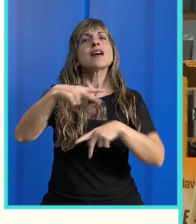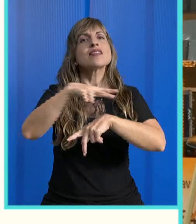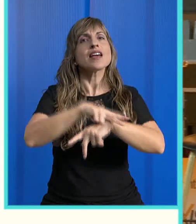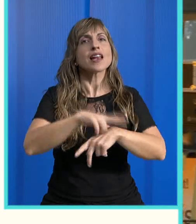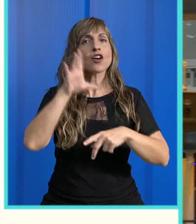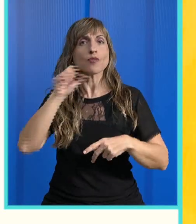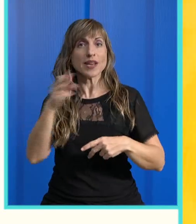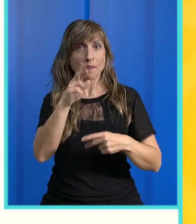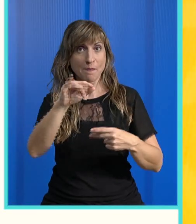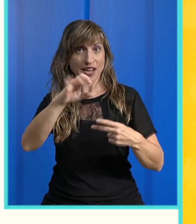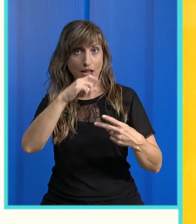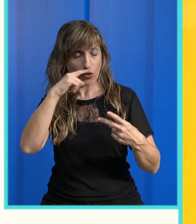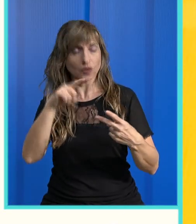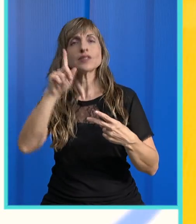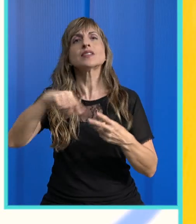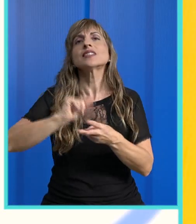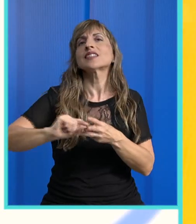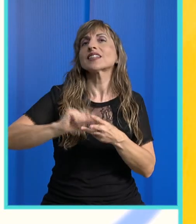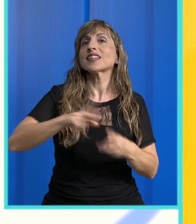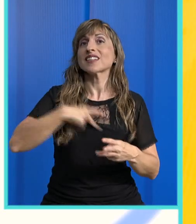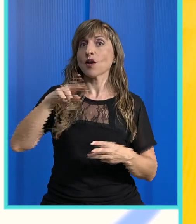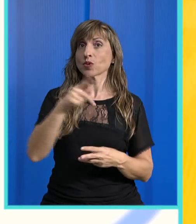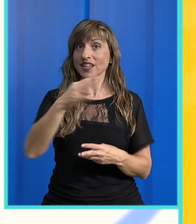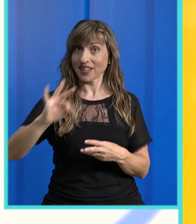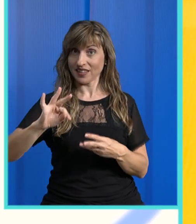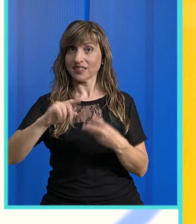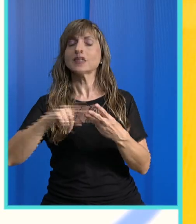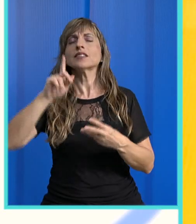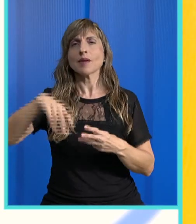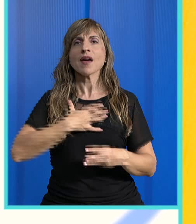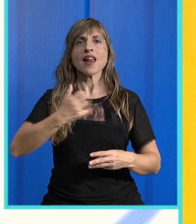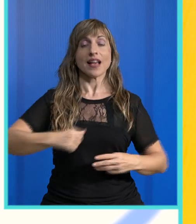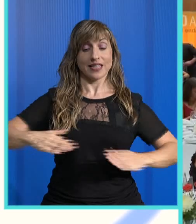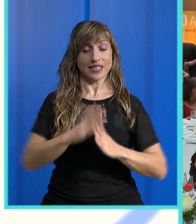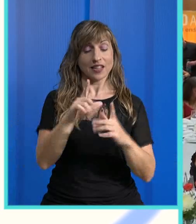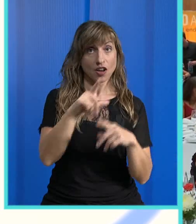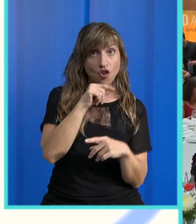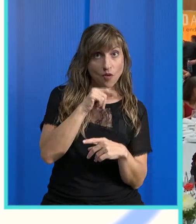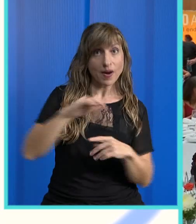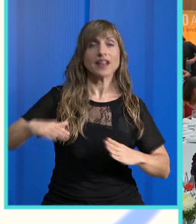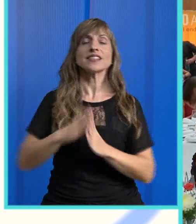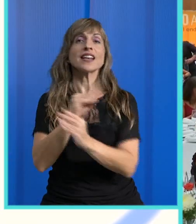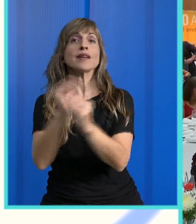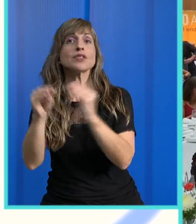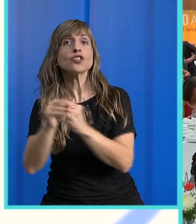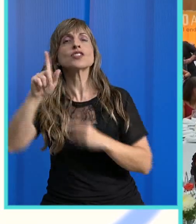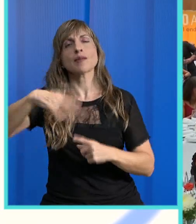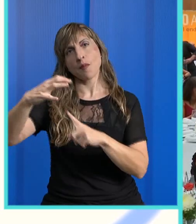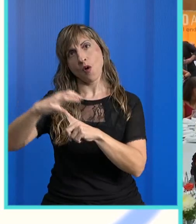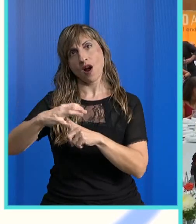Catalunya, Carlos Prieto, el secretari general de l'UGT, Pepe Álvarez, i els alcaldes de Santa Coloma de Gramenet, Sant Adrià de Besòs i Mungat.